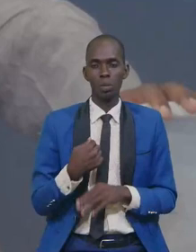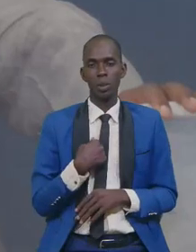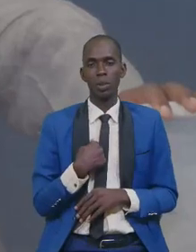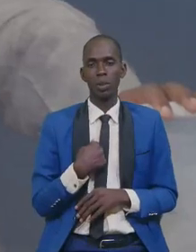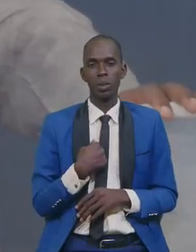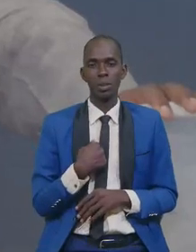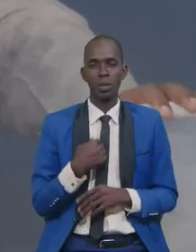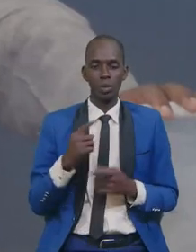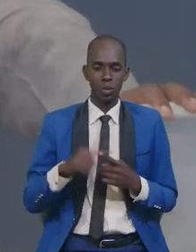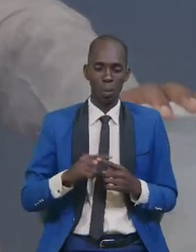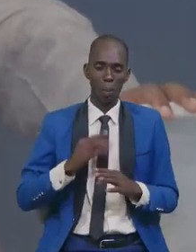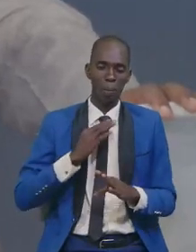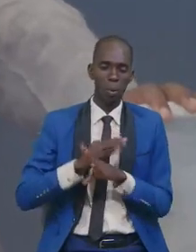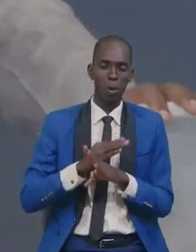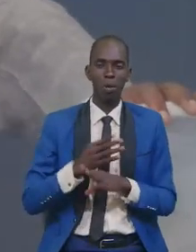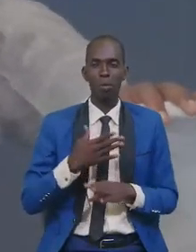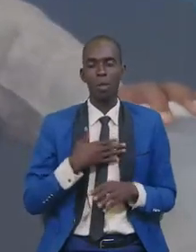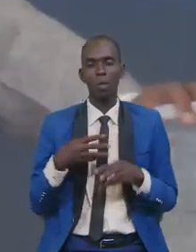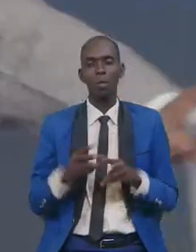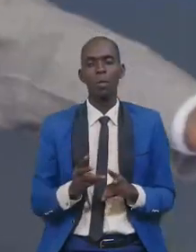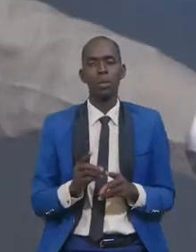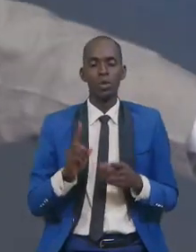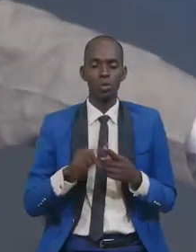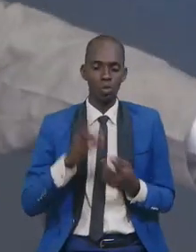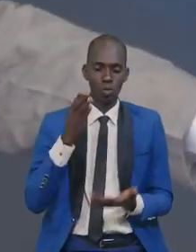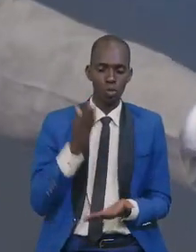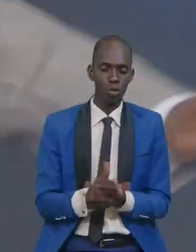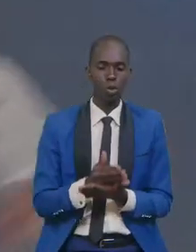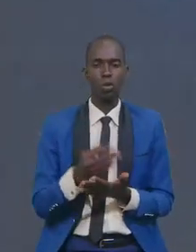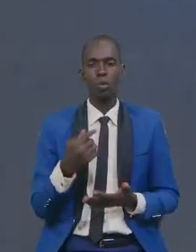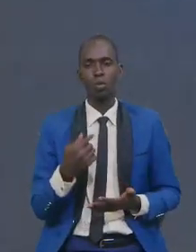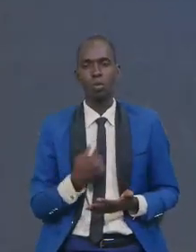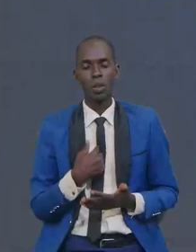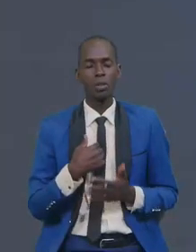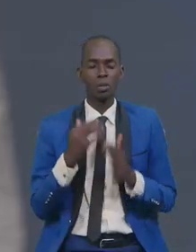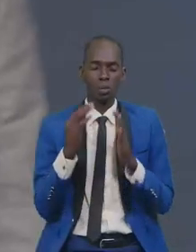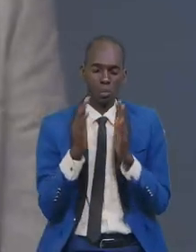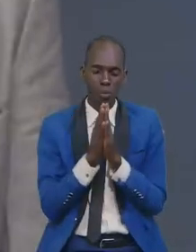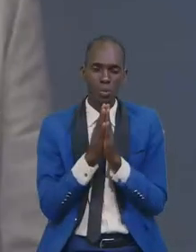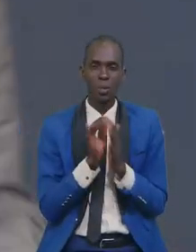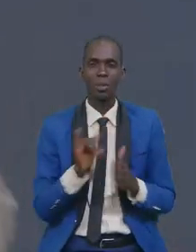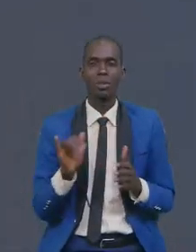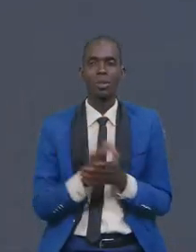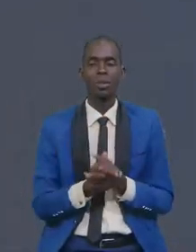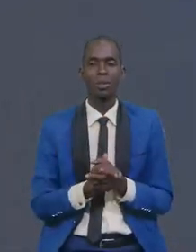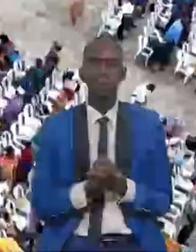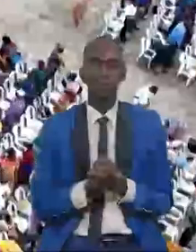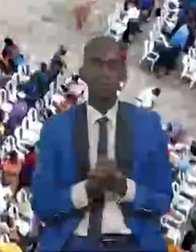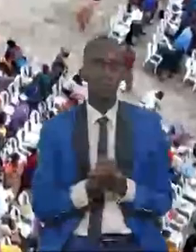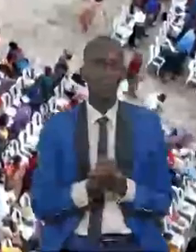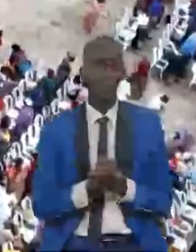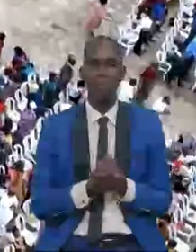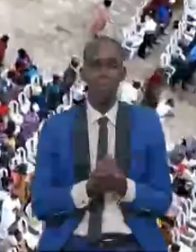de m'empêcher de bloquer ma voix, de m'empêcher de prier.